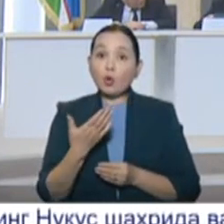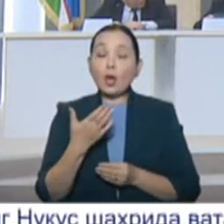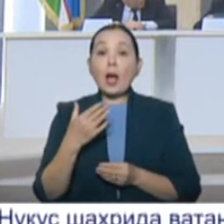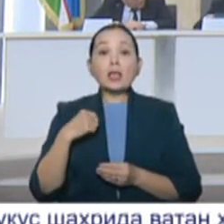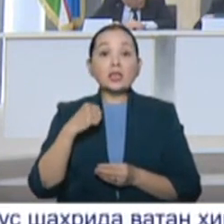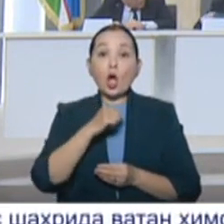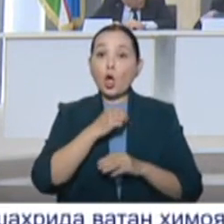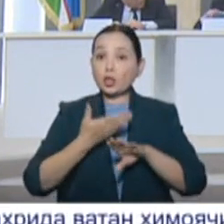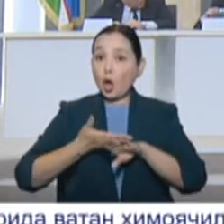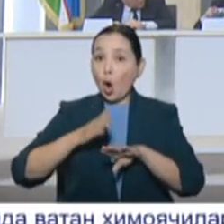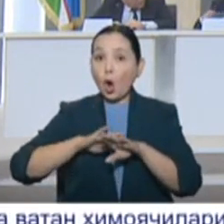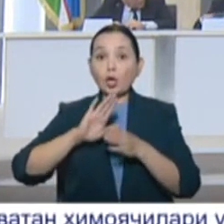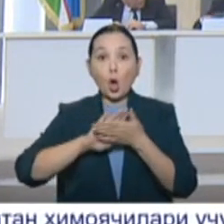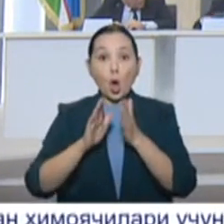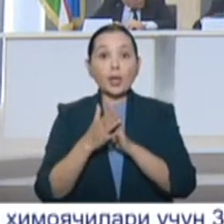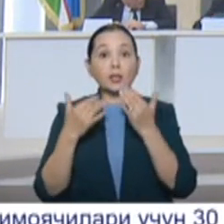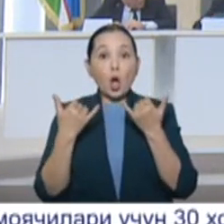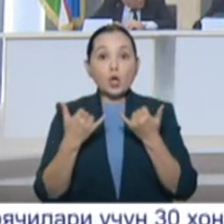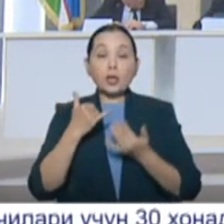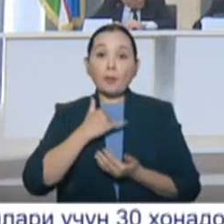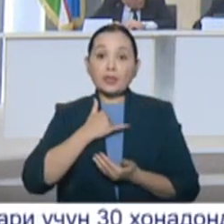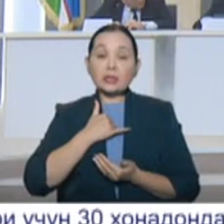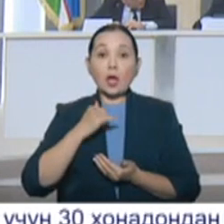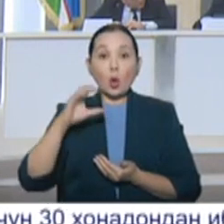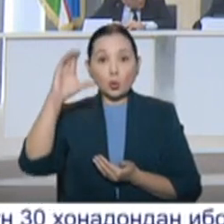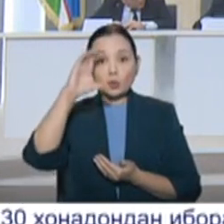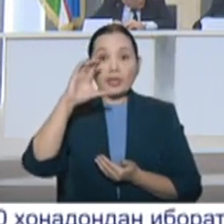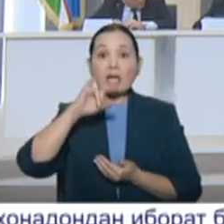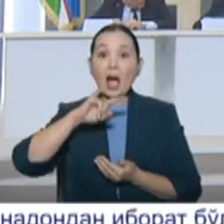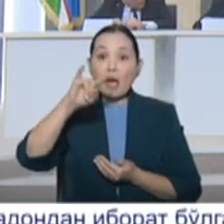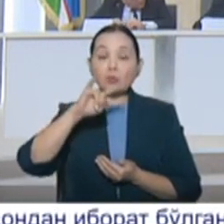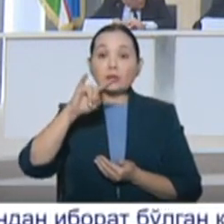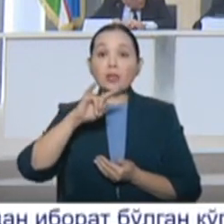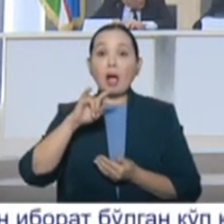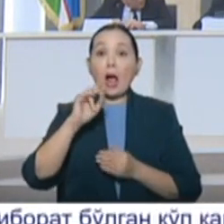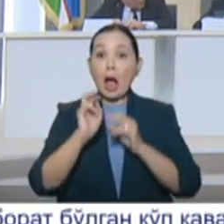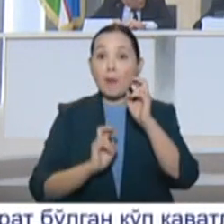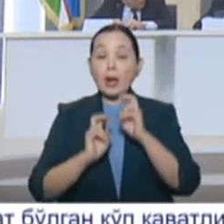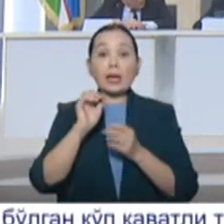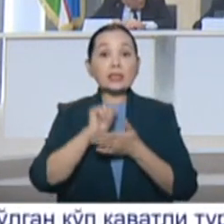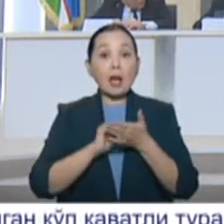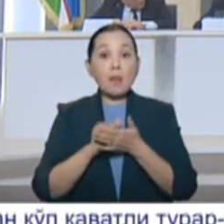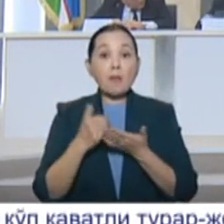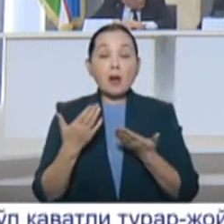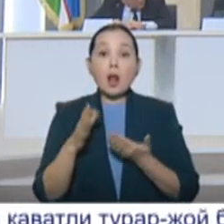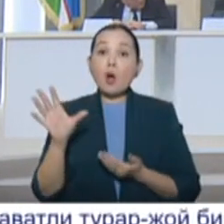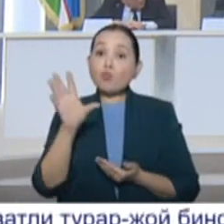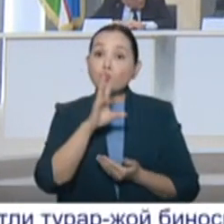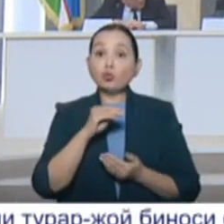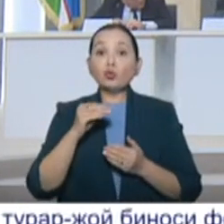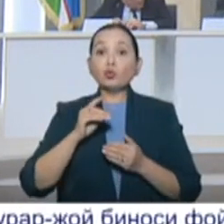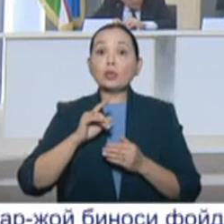Nihoyatda og'ir holatda hozir bizda O'zbekiston Airways va O'zbekiston Airports kompaniyalari. Sababi endi butun